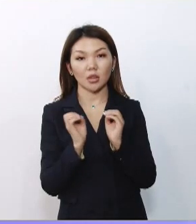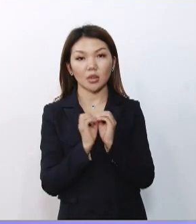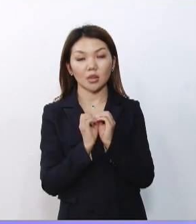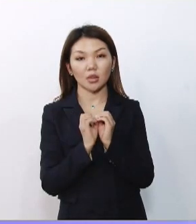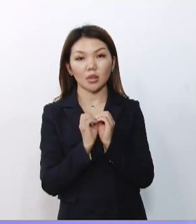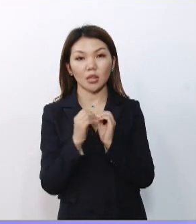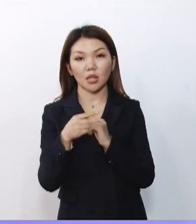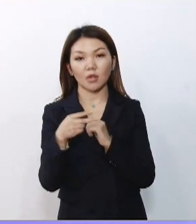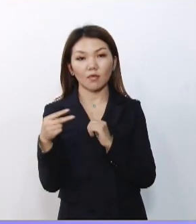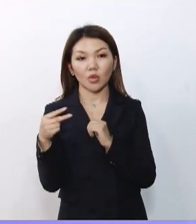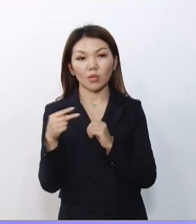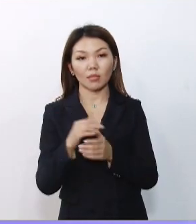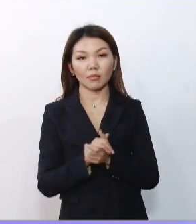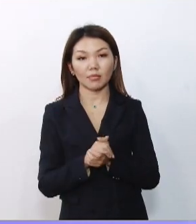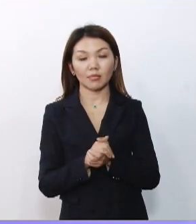10 равно